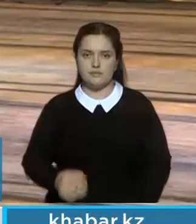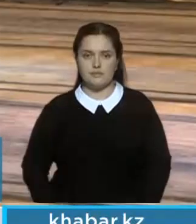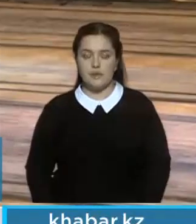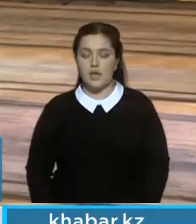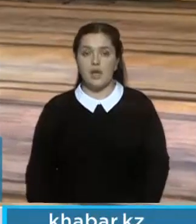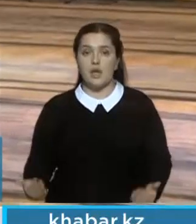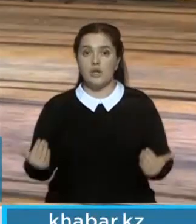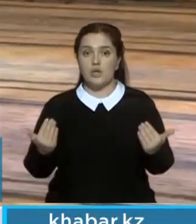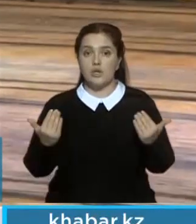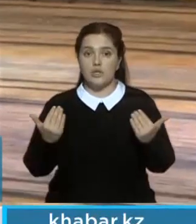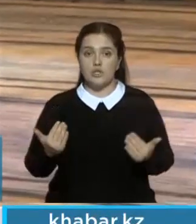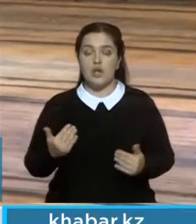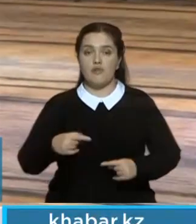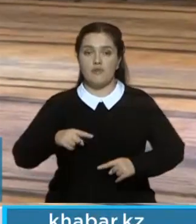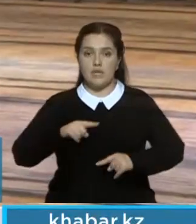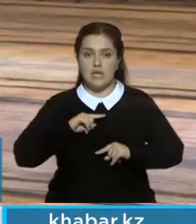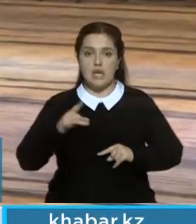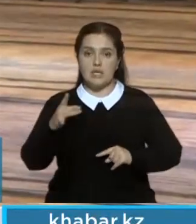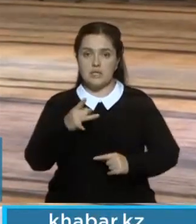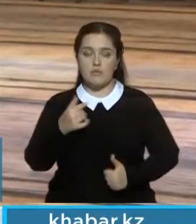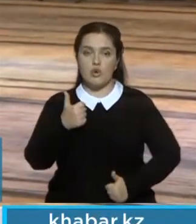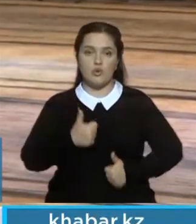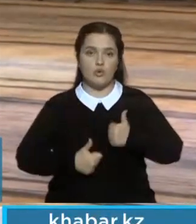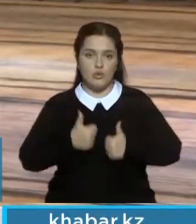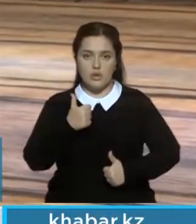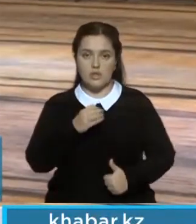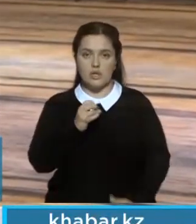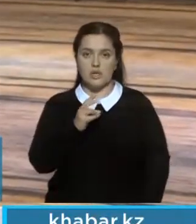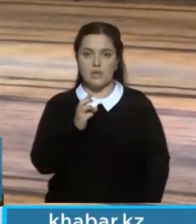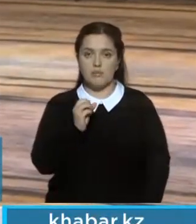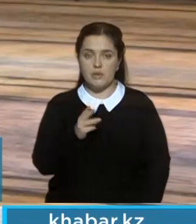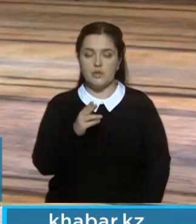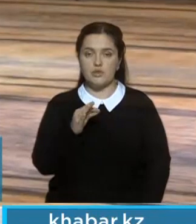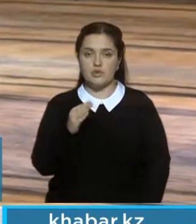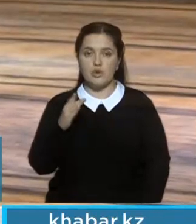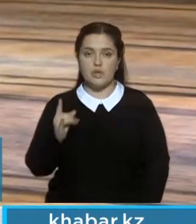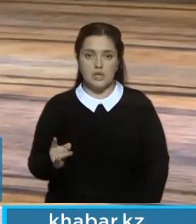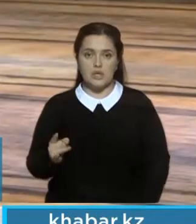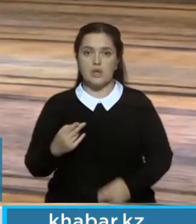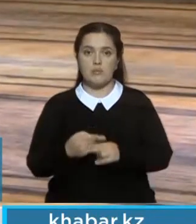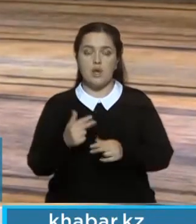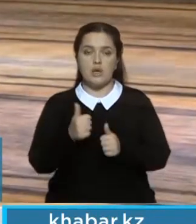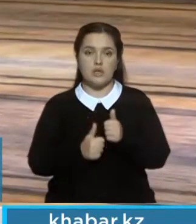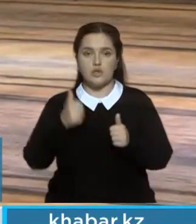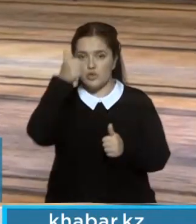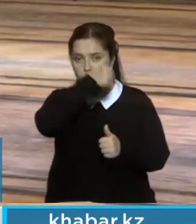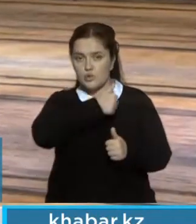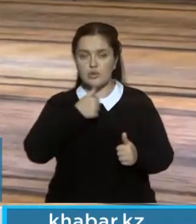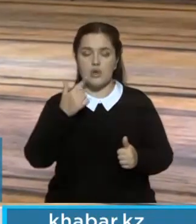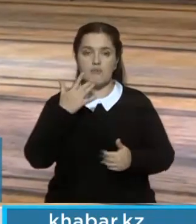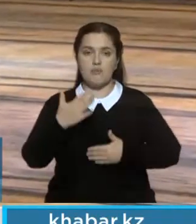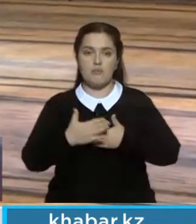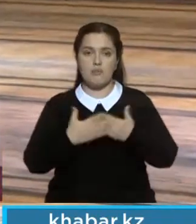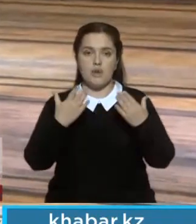мы находимся на финале республиканского конкурса «Енбек Жолы». Он проводится ежегодно, традиционно в канун